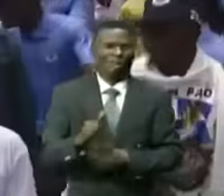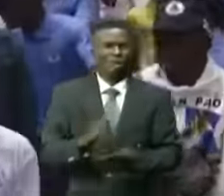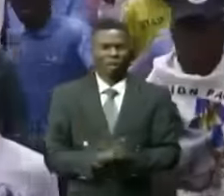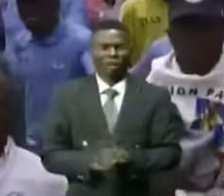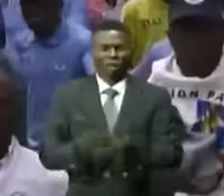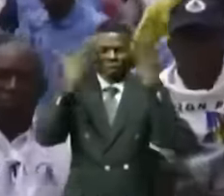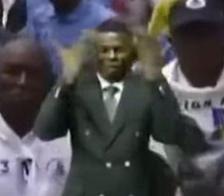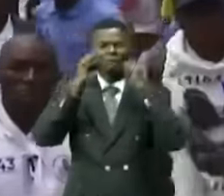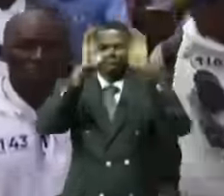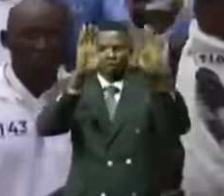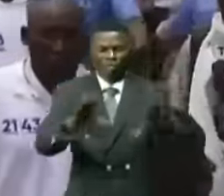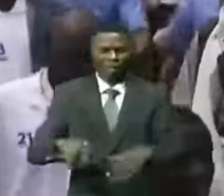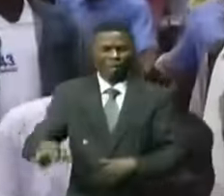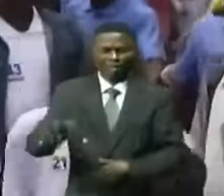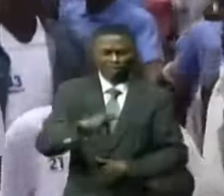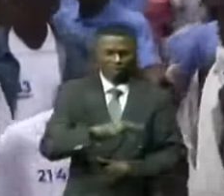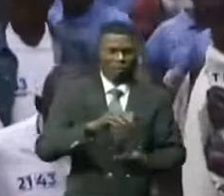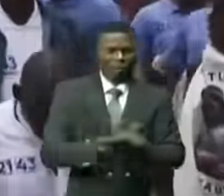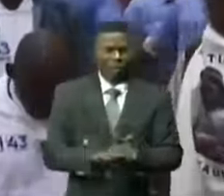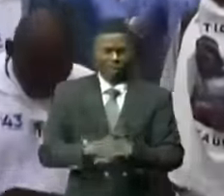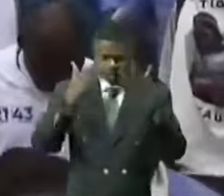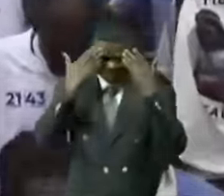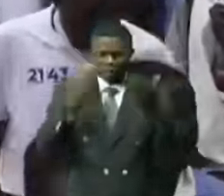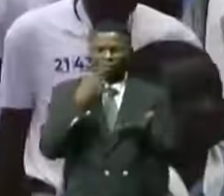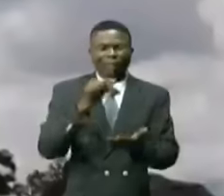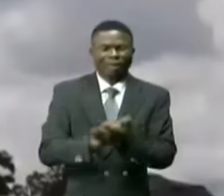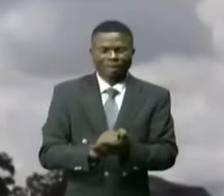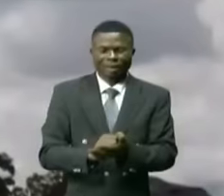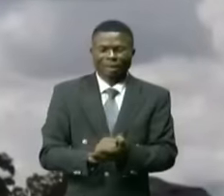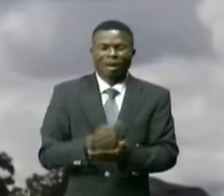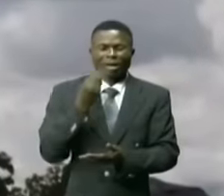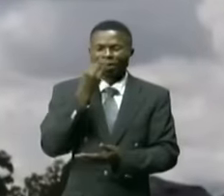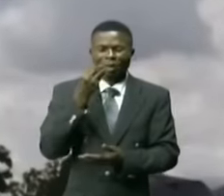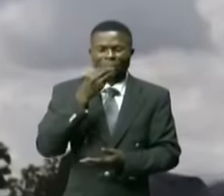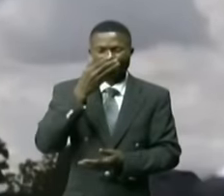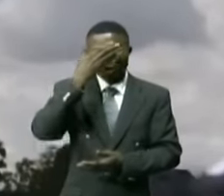Que Dieu vous bénisse. Je n'ai pas beaucoup à vous dire.